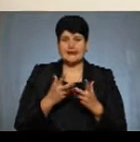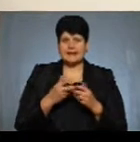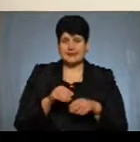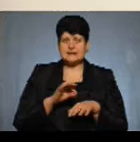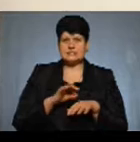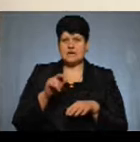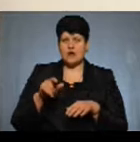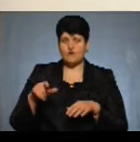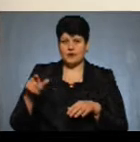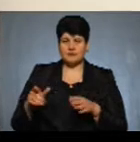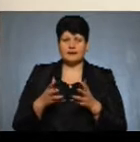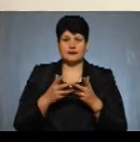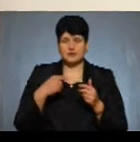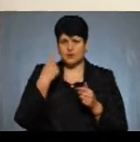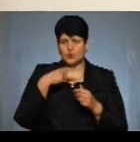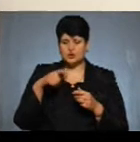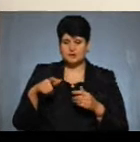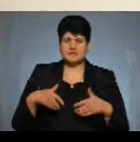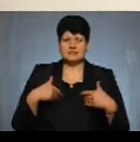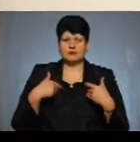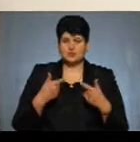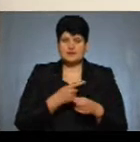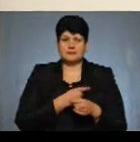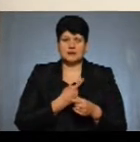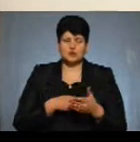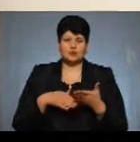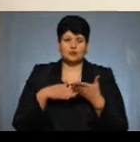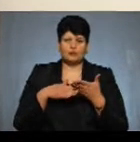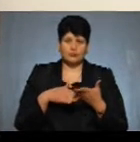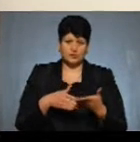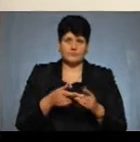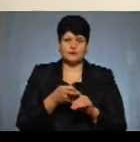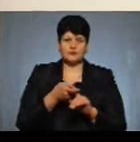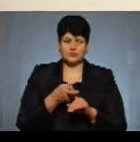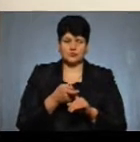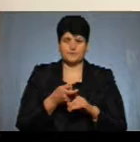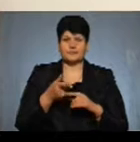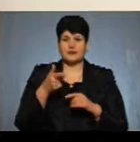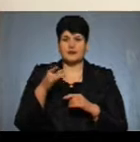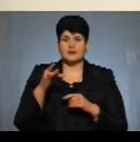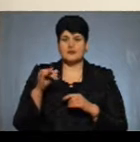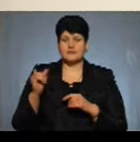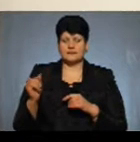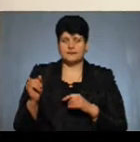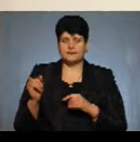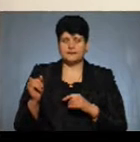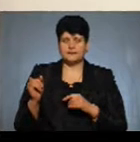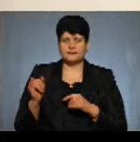кількість захворілих або кількість осіб, дійсно, які звернулись за медичною допомогою з приводу гострих респіраторних вірусних